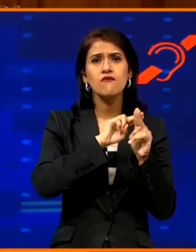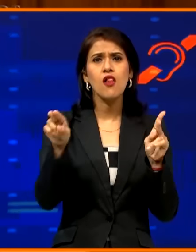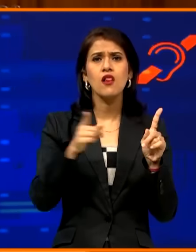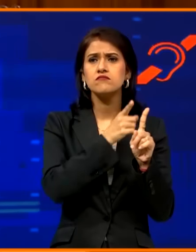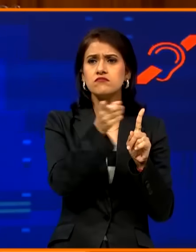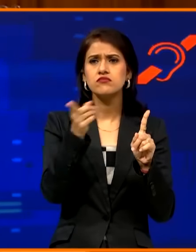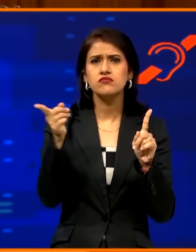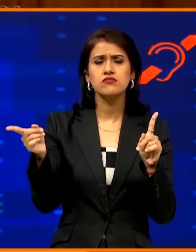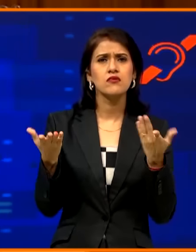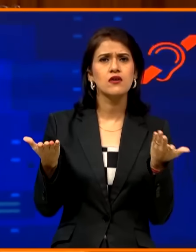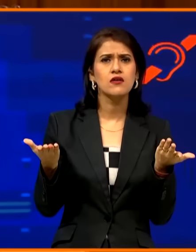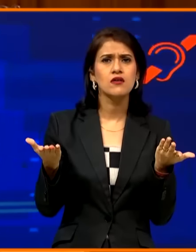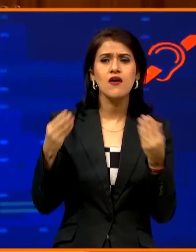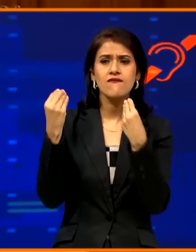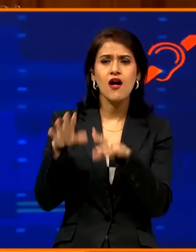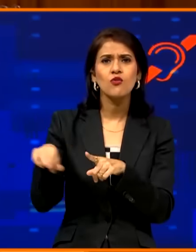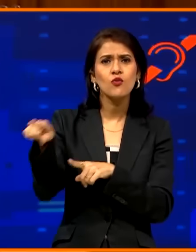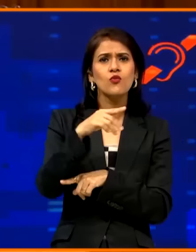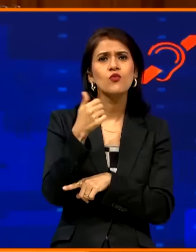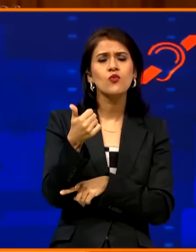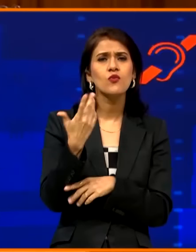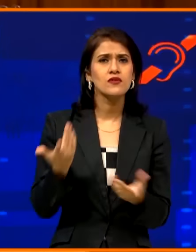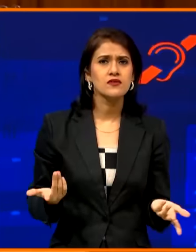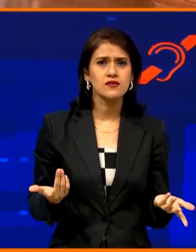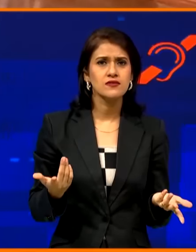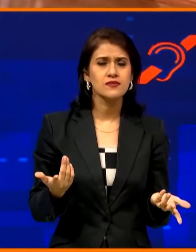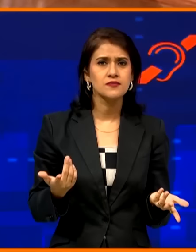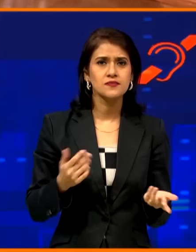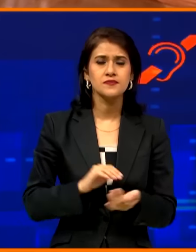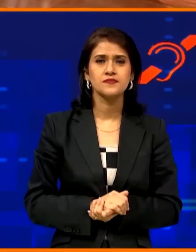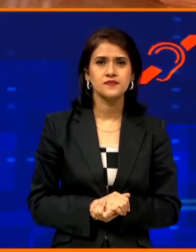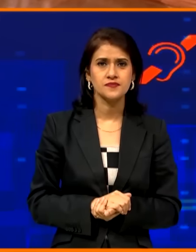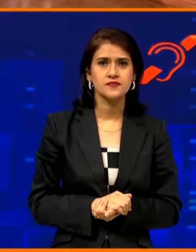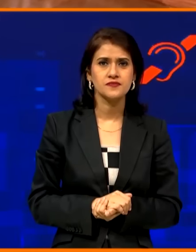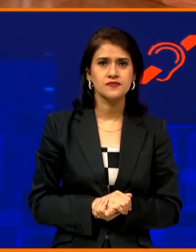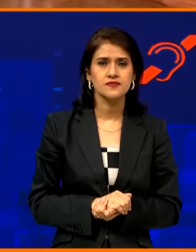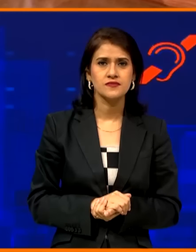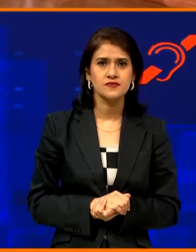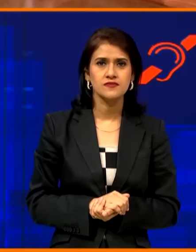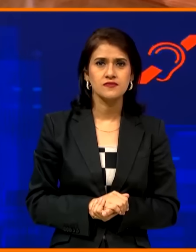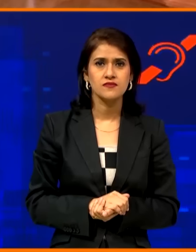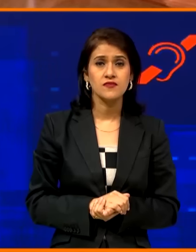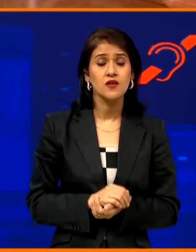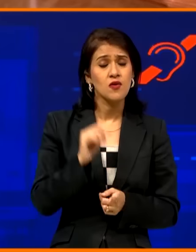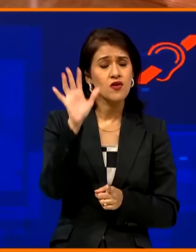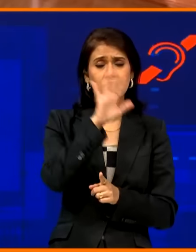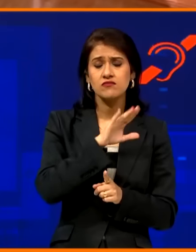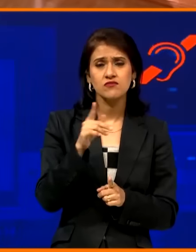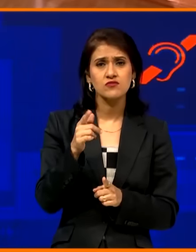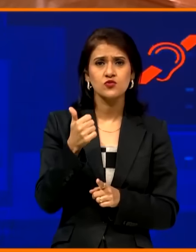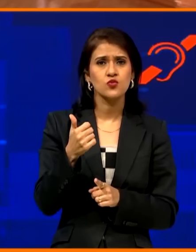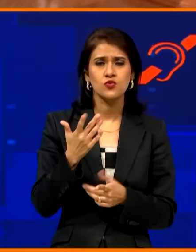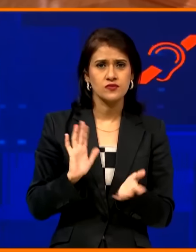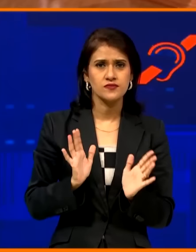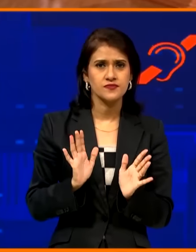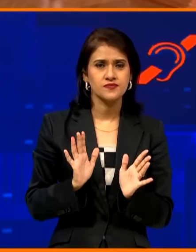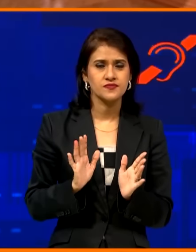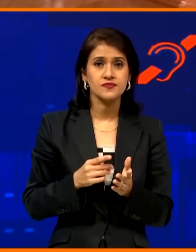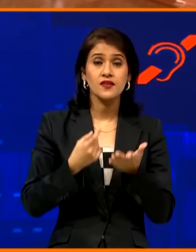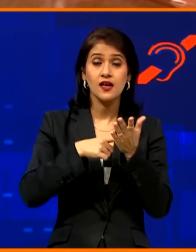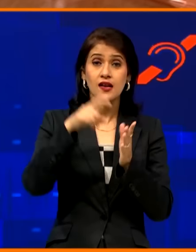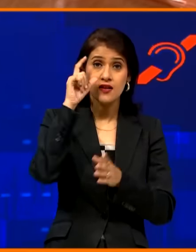मेज मेजोरिटी सोच के साथ यह तो शायद मुल्क के लिए अच्छा है देखिए एक सोच है जिसको आप